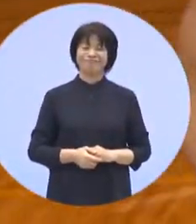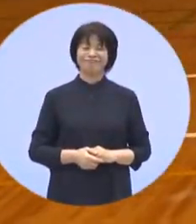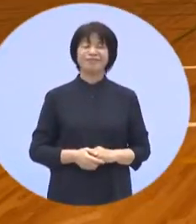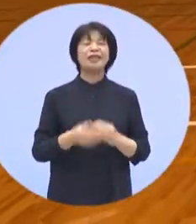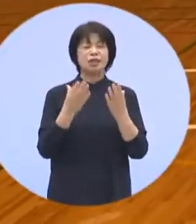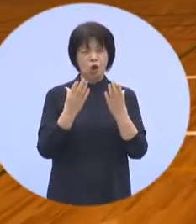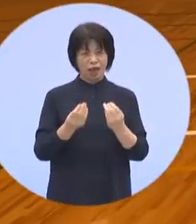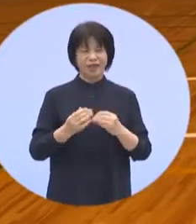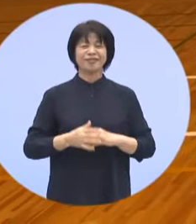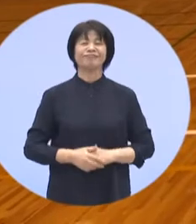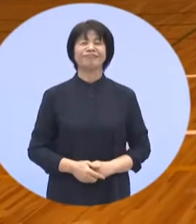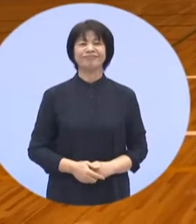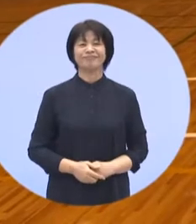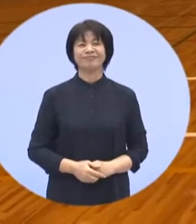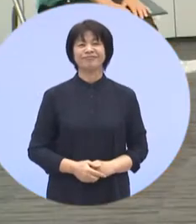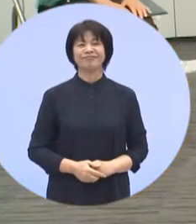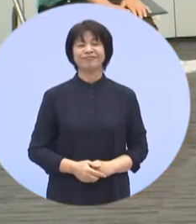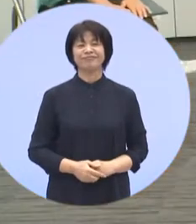以上です。